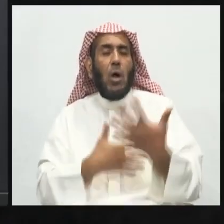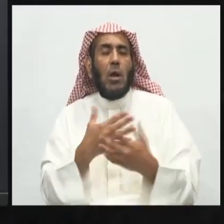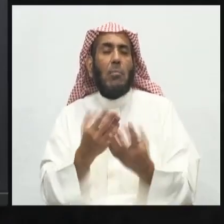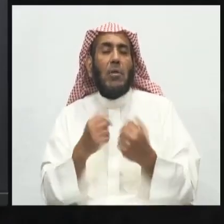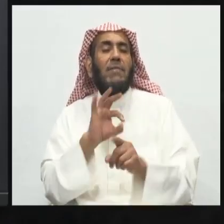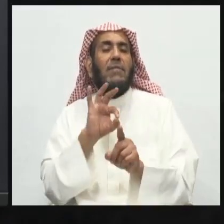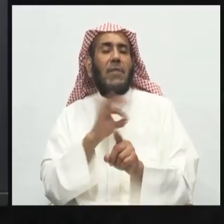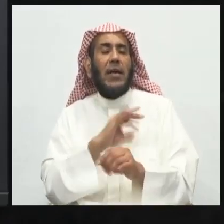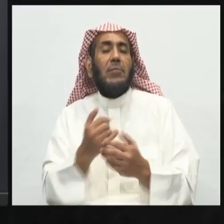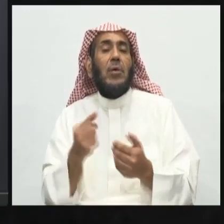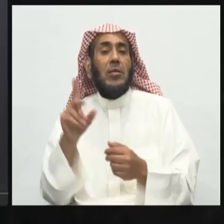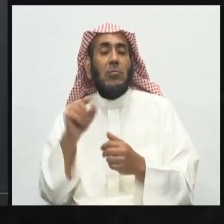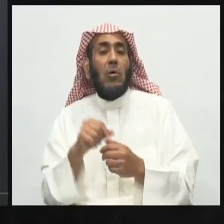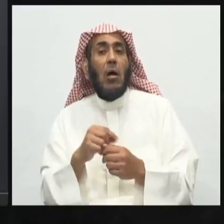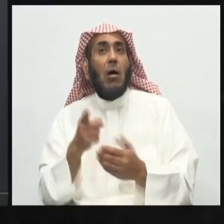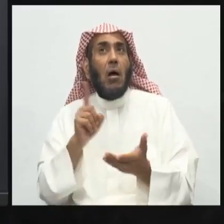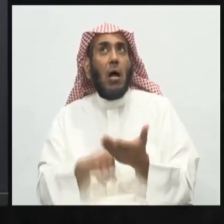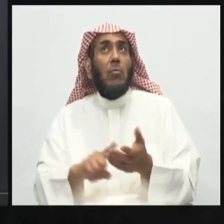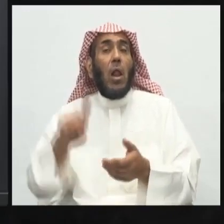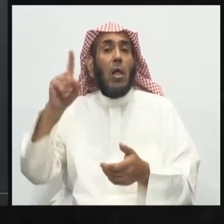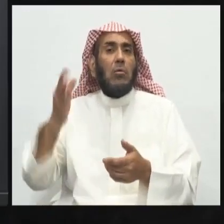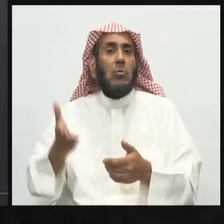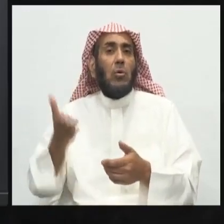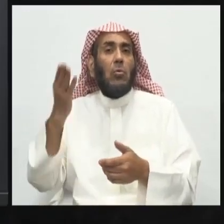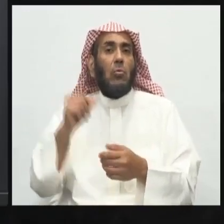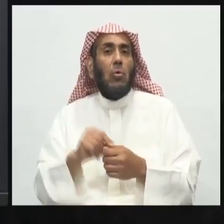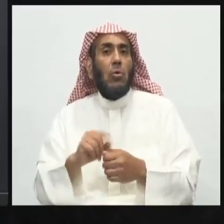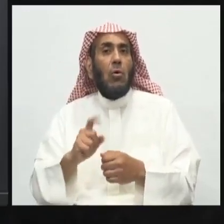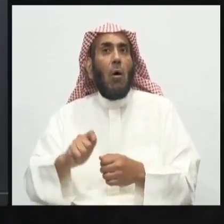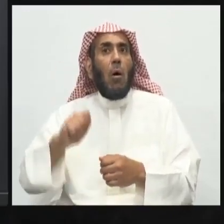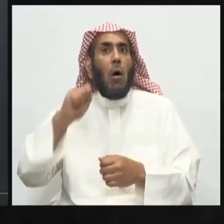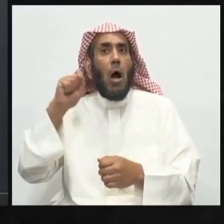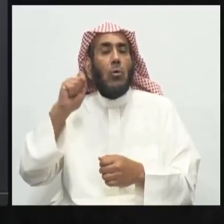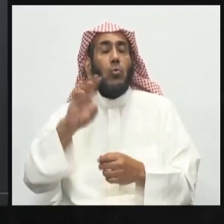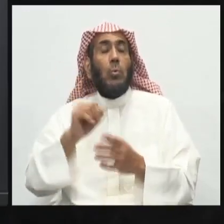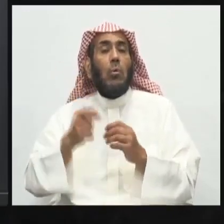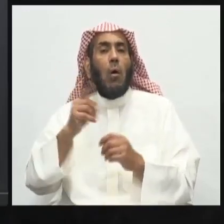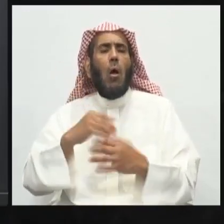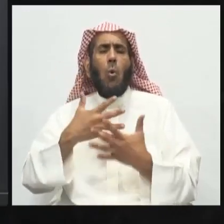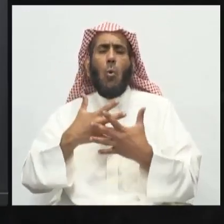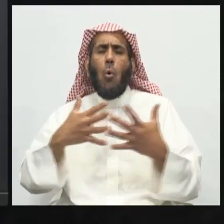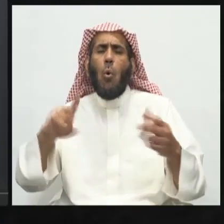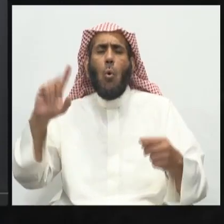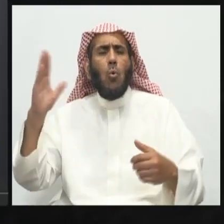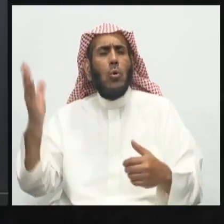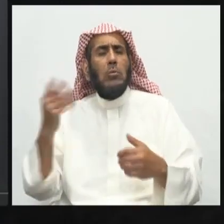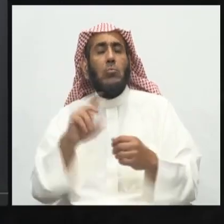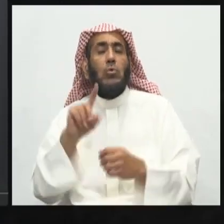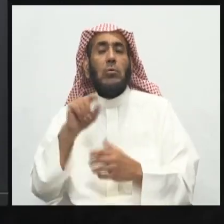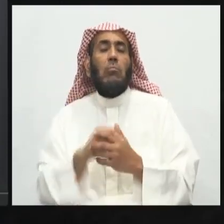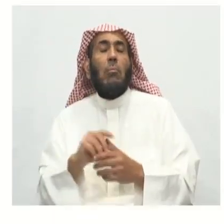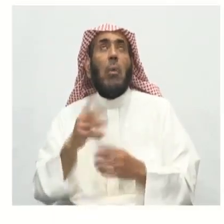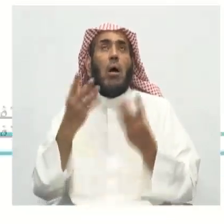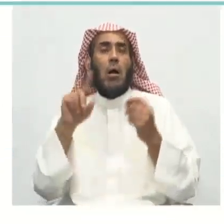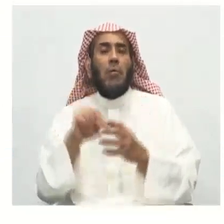الفوائد احسنتم ان الله سبحانه وتعالى قادر سبحانه على كل شيء احسنتم